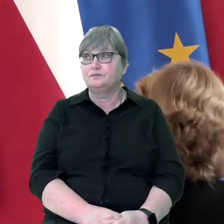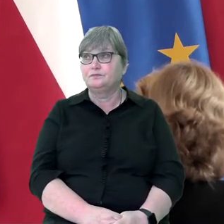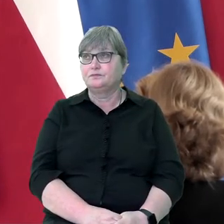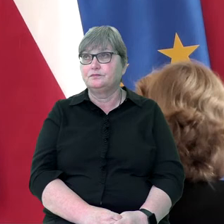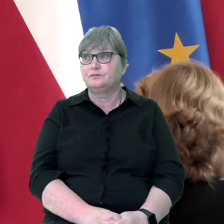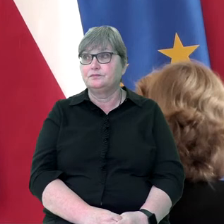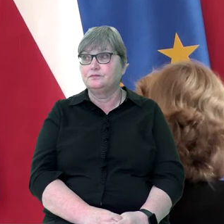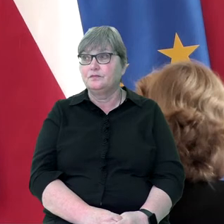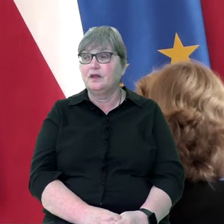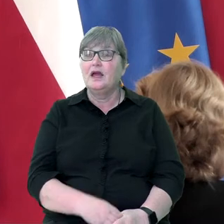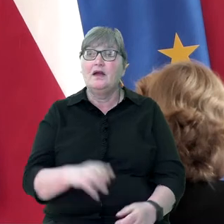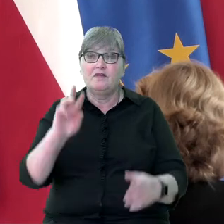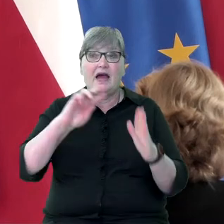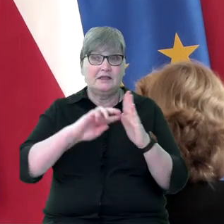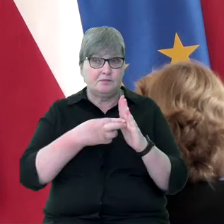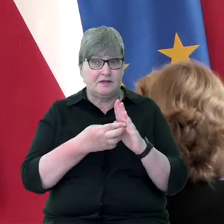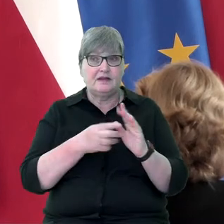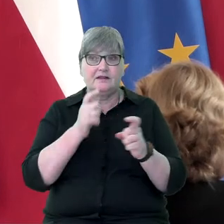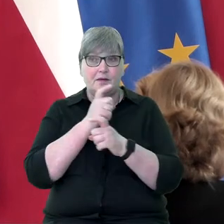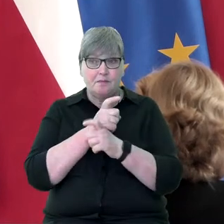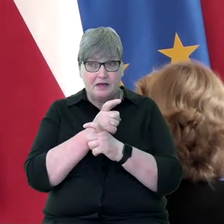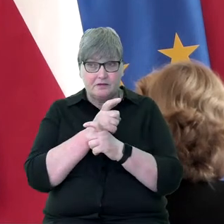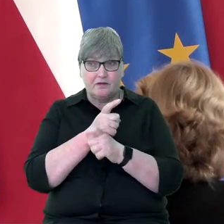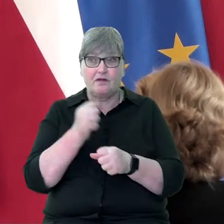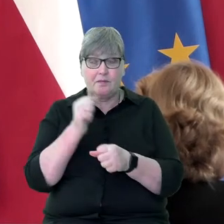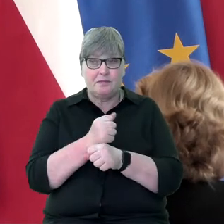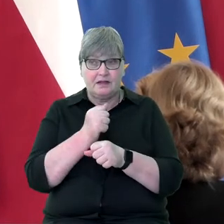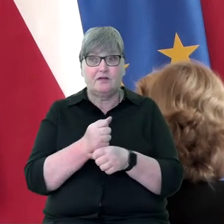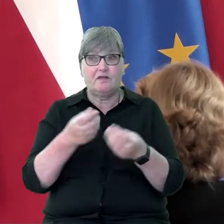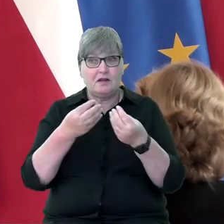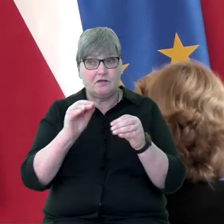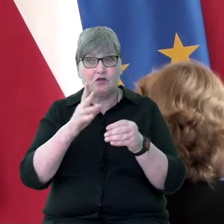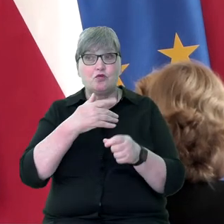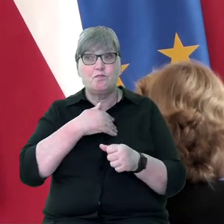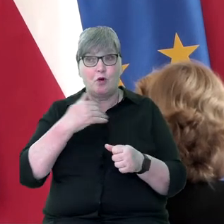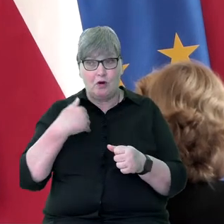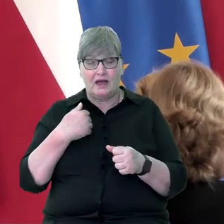W administracji państwowej pracowali w większości Polacy, stanowili